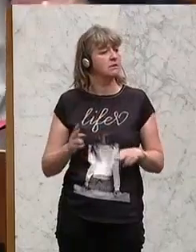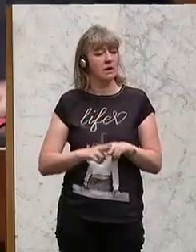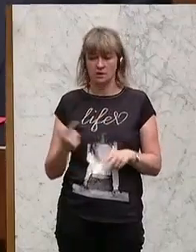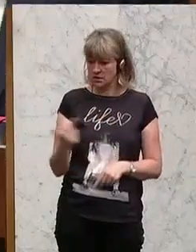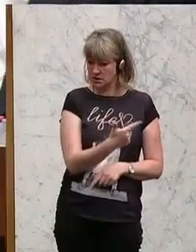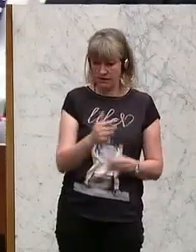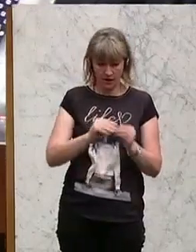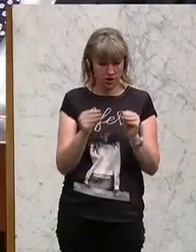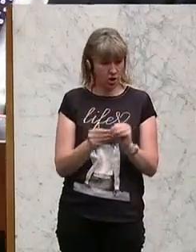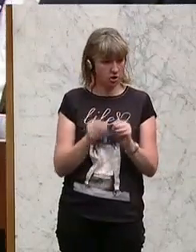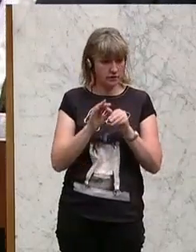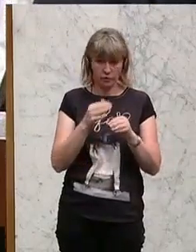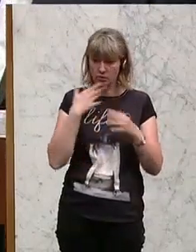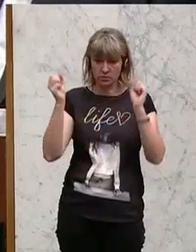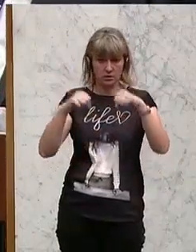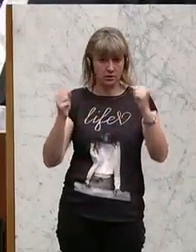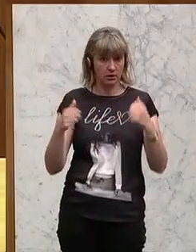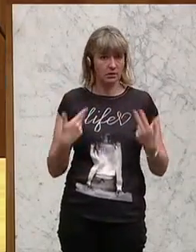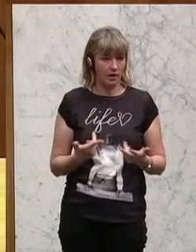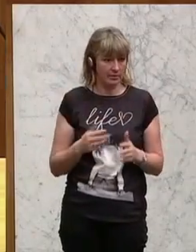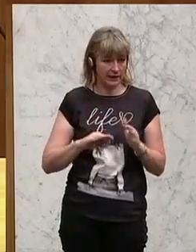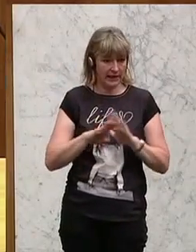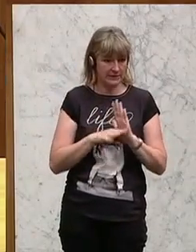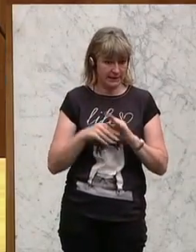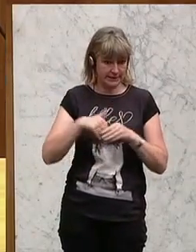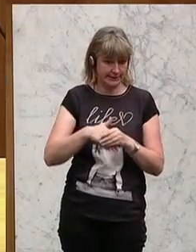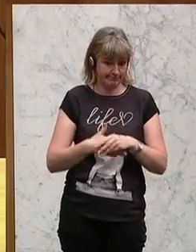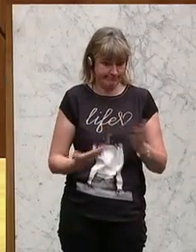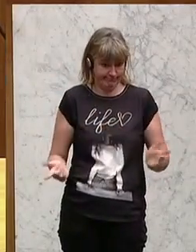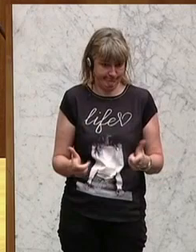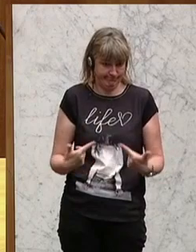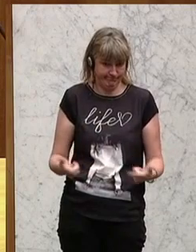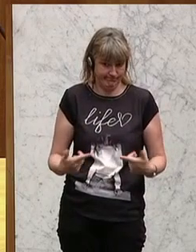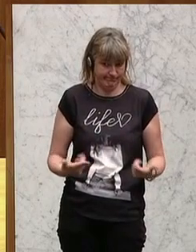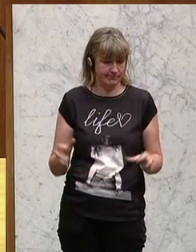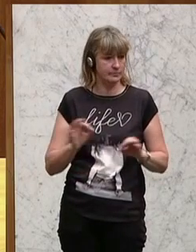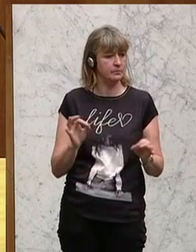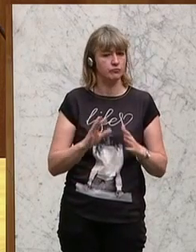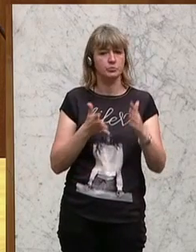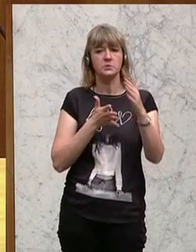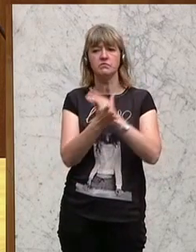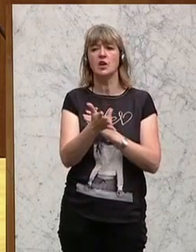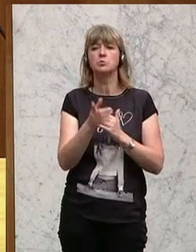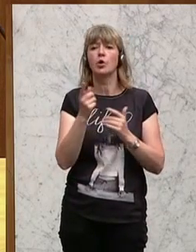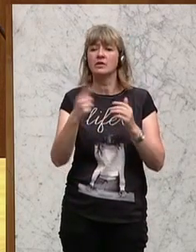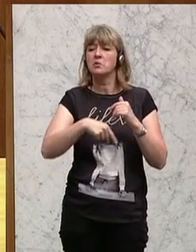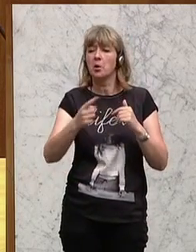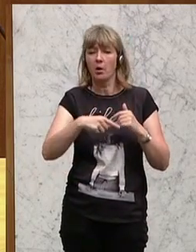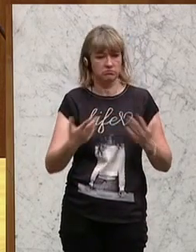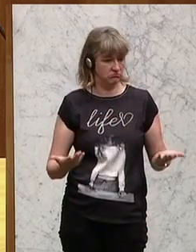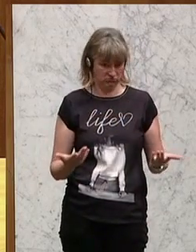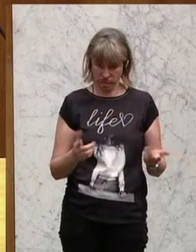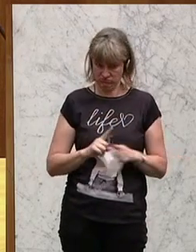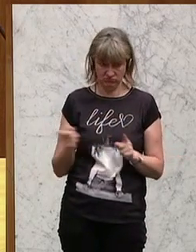zwei Geschäftsführer nicht einig sind. Auch da ist das Gesetz lückenhaft. Oder wo ist zum Beispiel die versprochene Transparenz? Im Gegenteil, die im